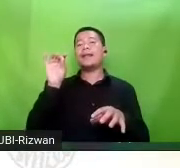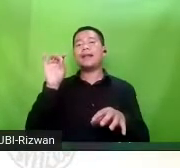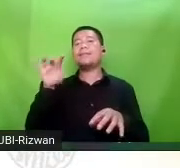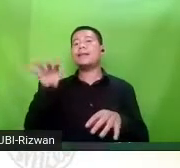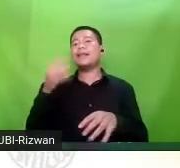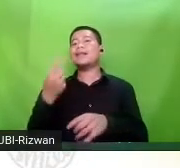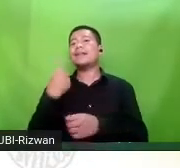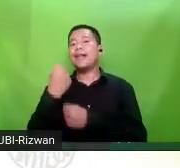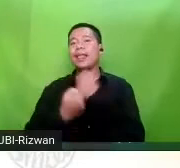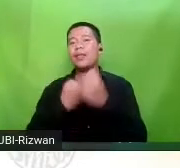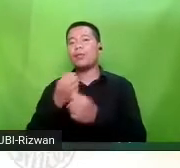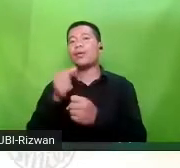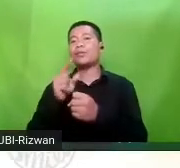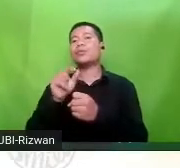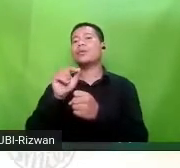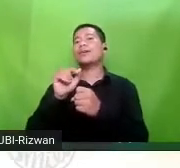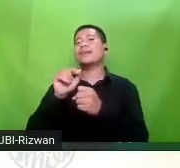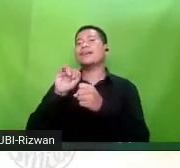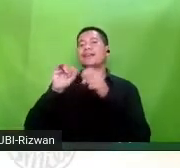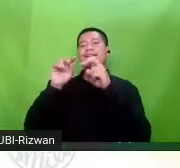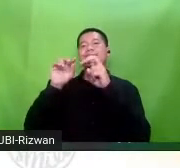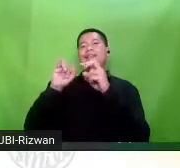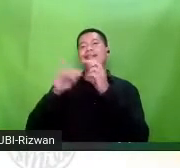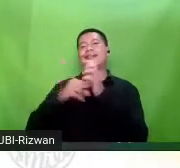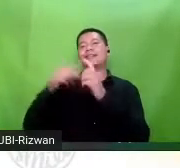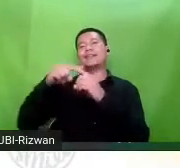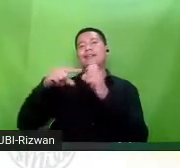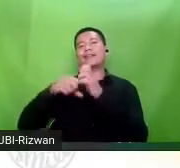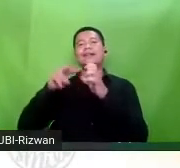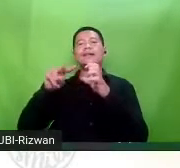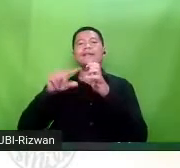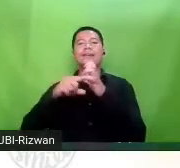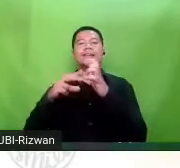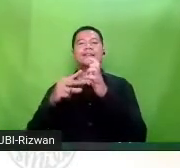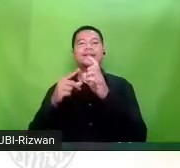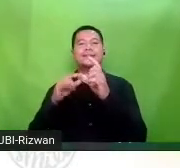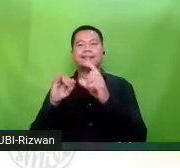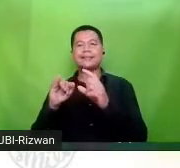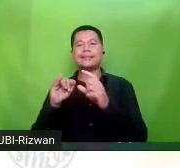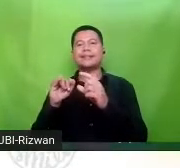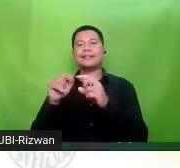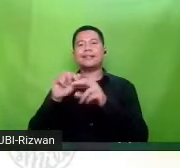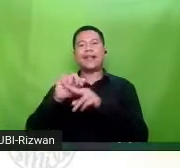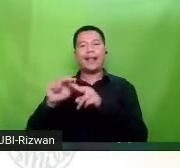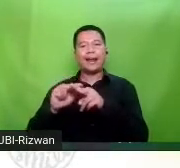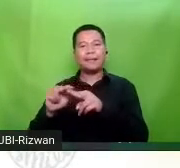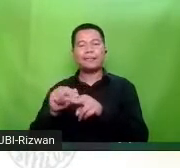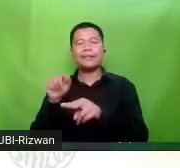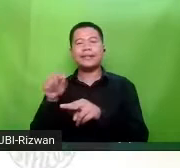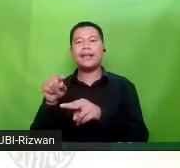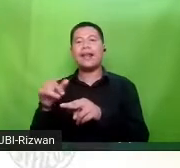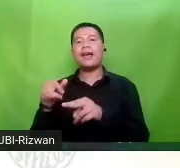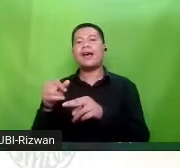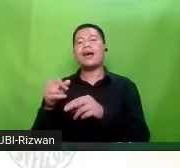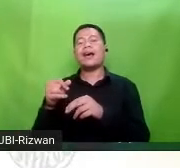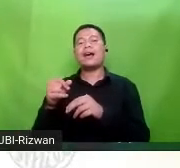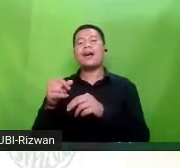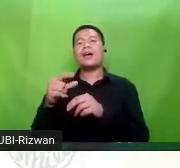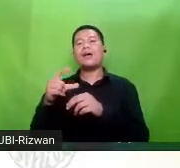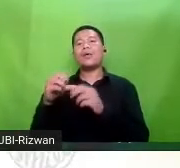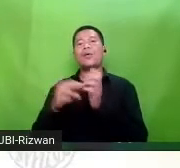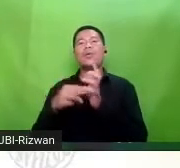melakukan intervensi terapinya pada kasus yang disertai dengan komorbiditas conduct disorder ini, yang melakukan pemberian